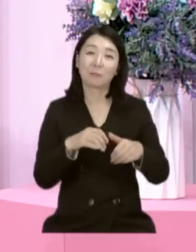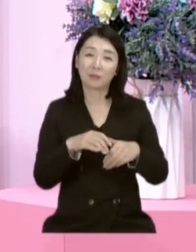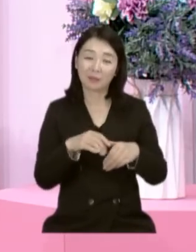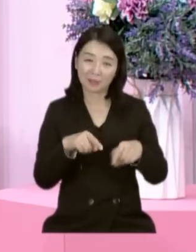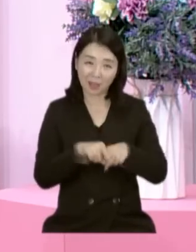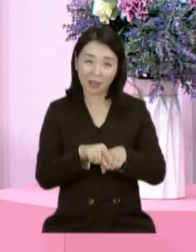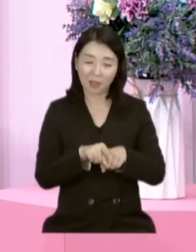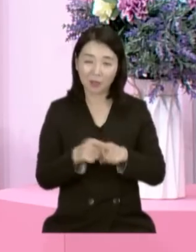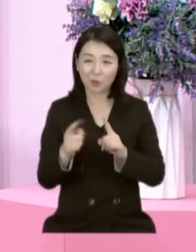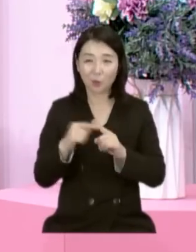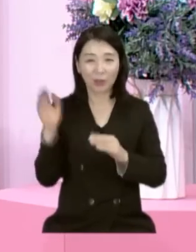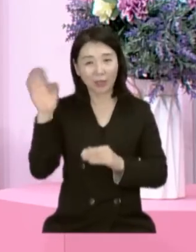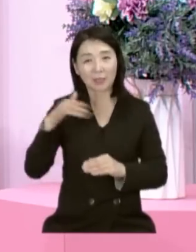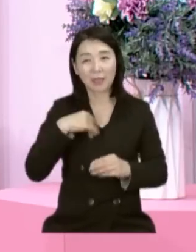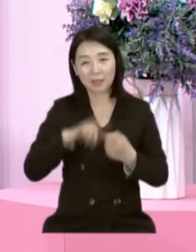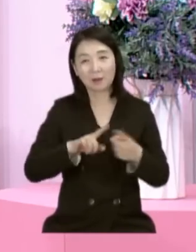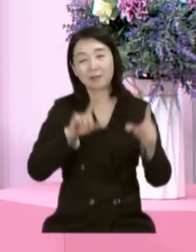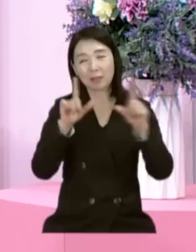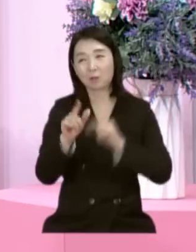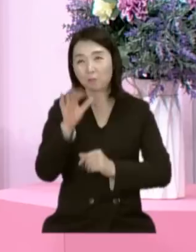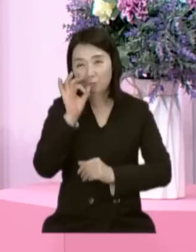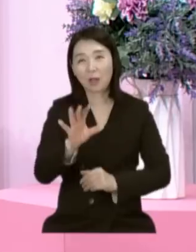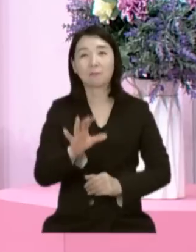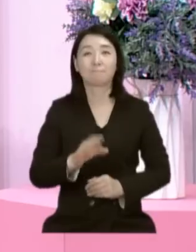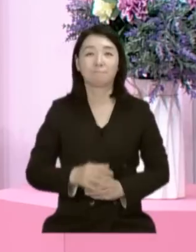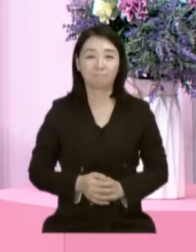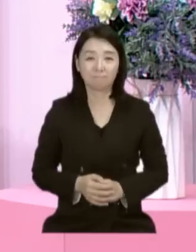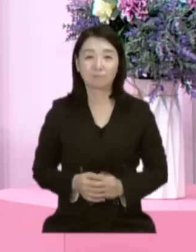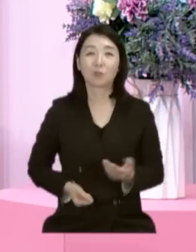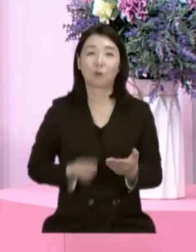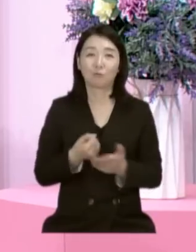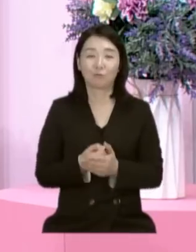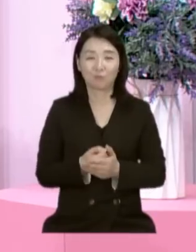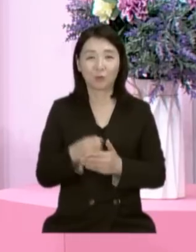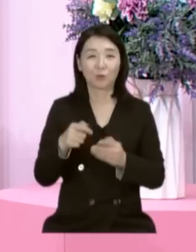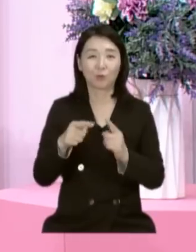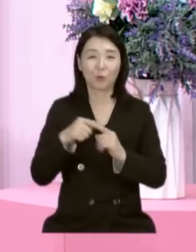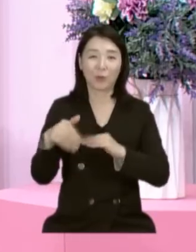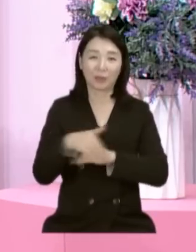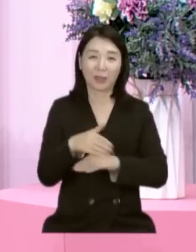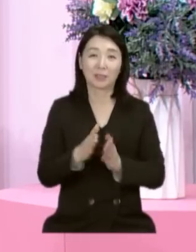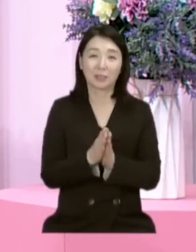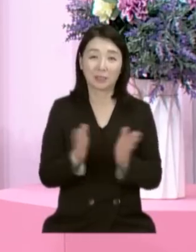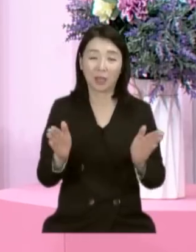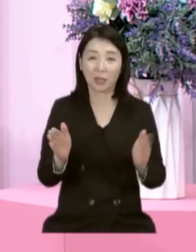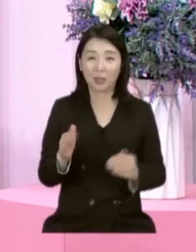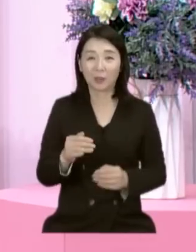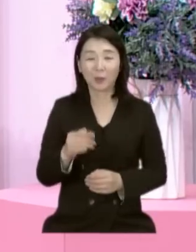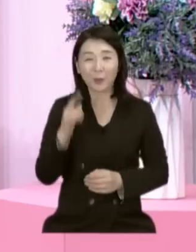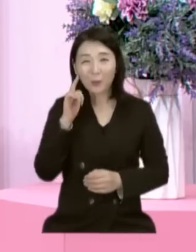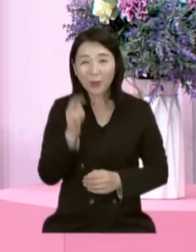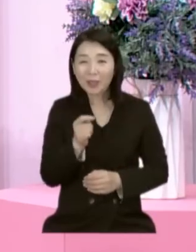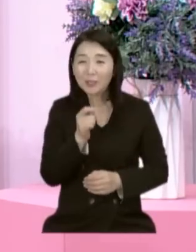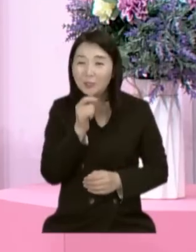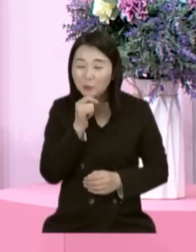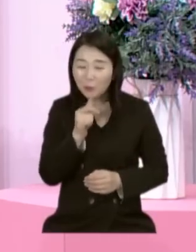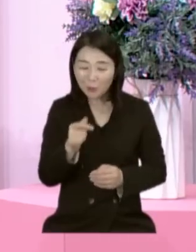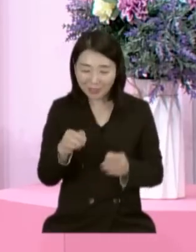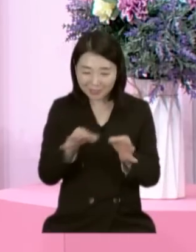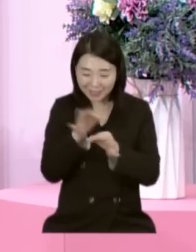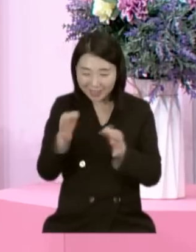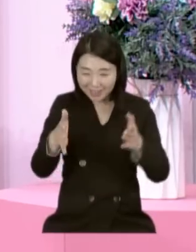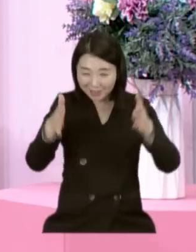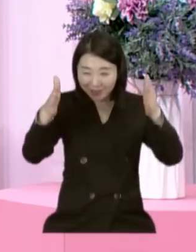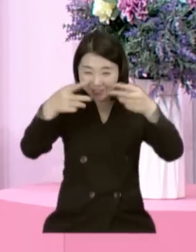교회 가자. 내가 이렇게 살아서는 안 되겠다. 그래서 가신 거예요? 예, 조그만 2층에 네. 상가